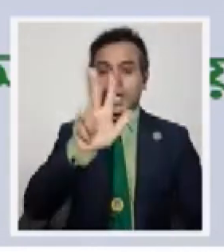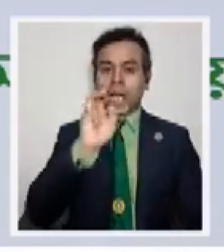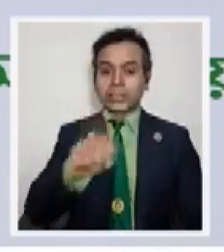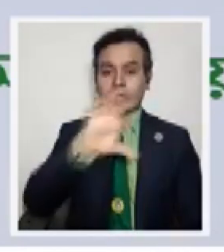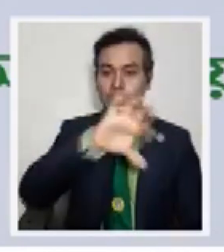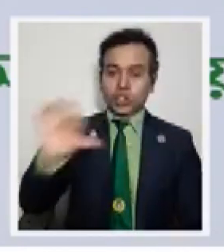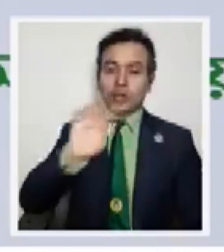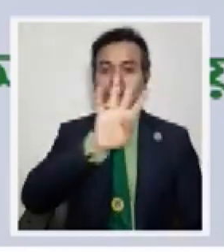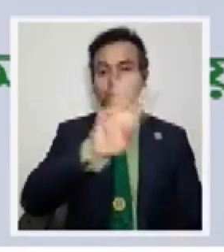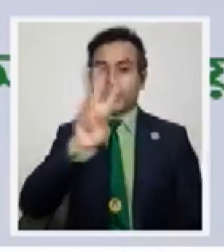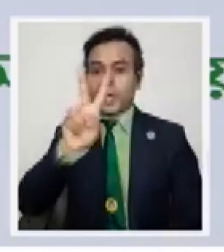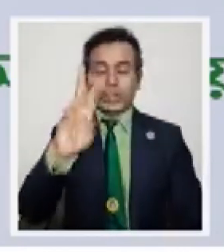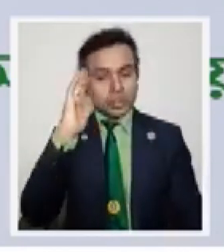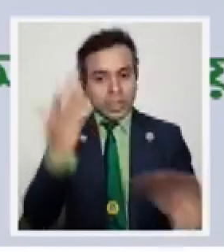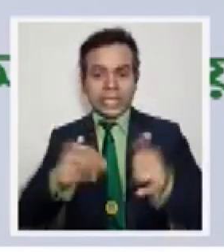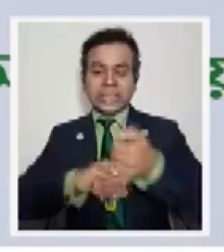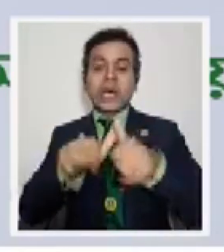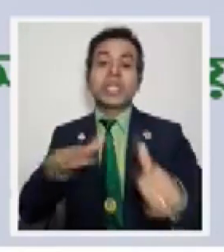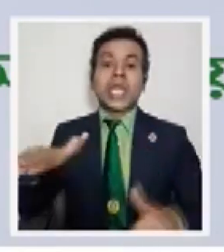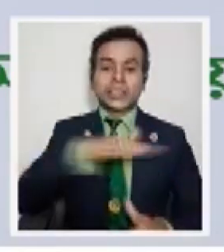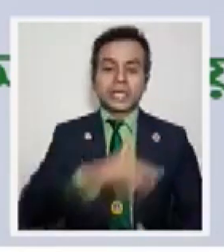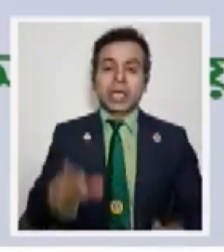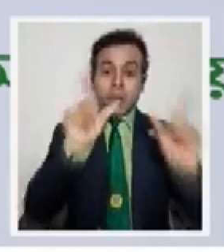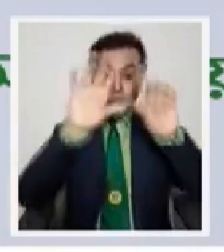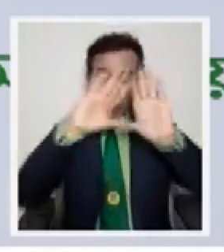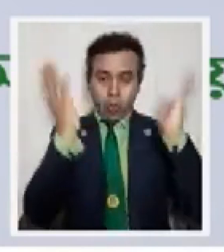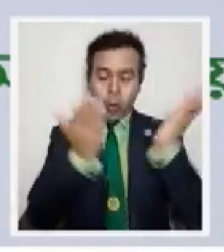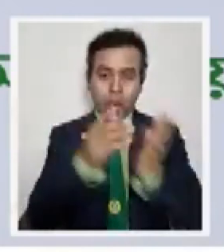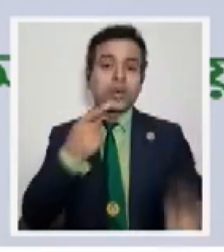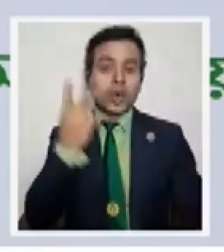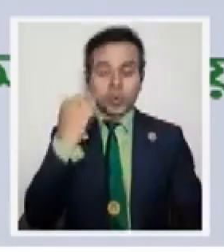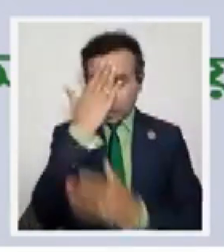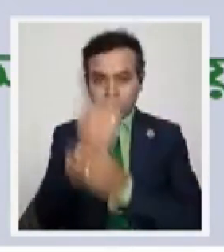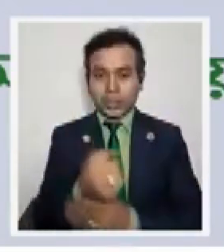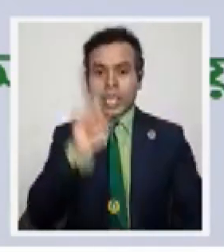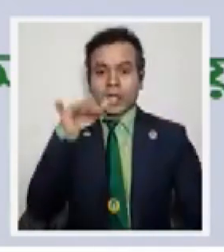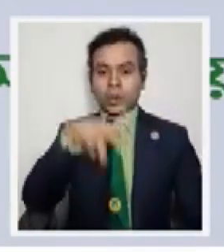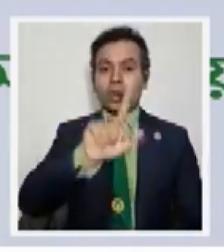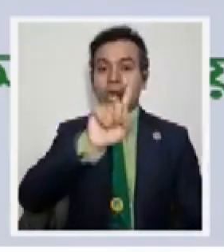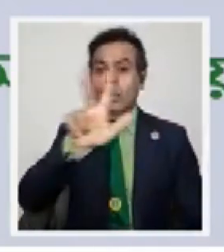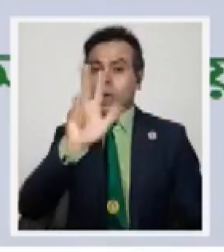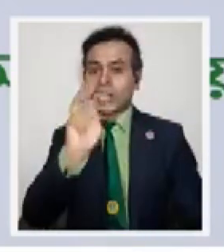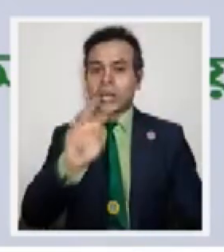3,22,863 জন। মৃত্যুবরণ করেছেন 24 ঘন্টা 332 জন এবং এ পর্যন্ত 8,942 জন।